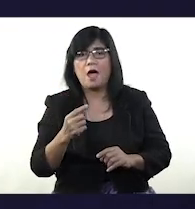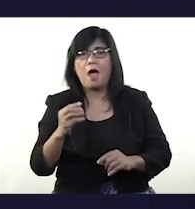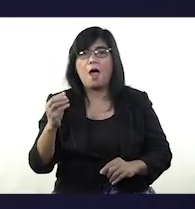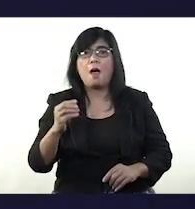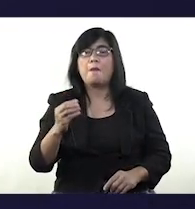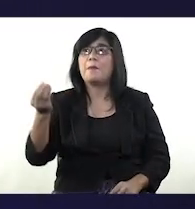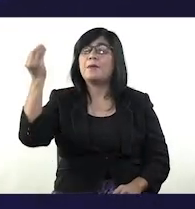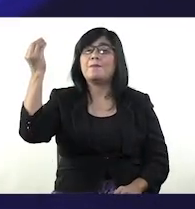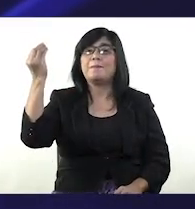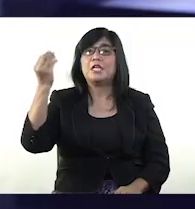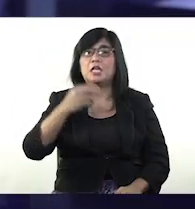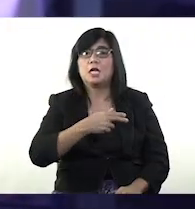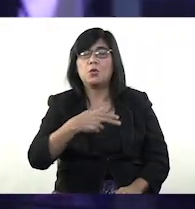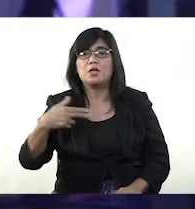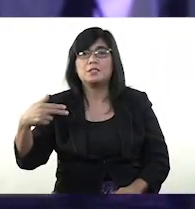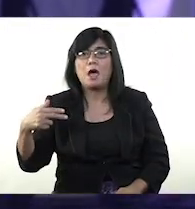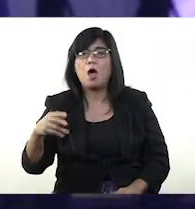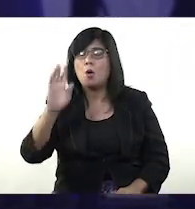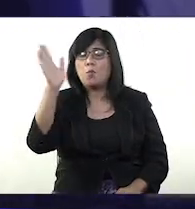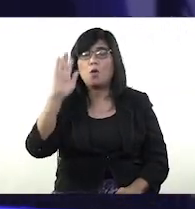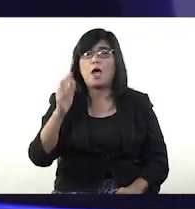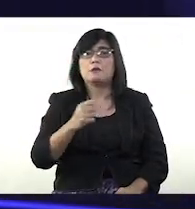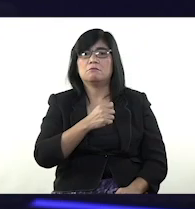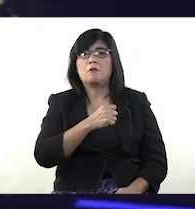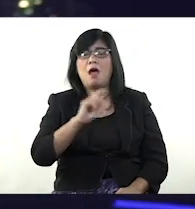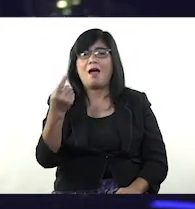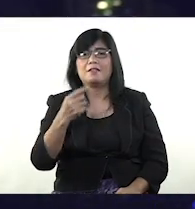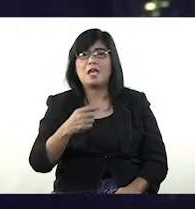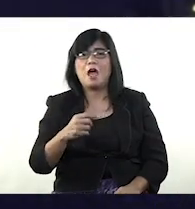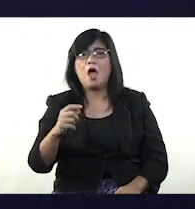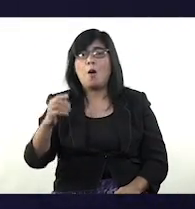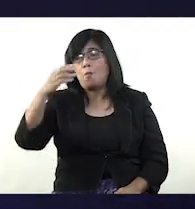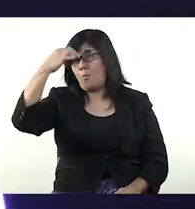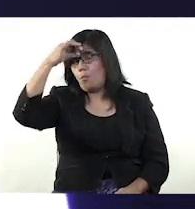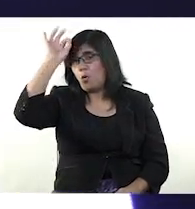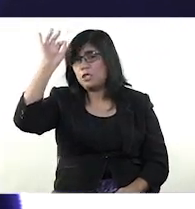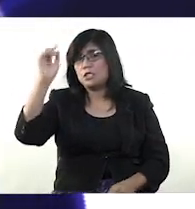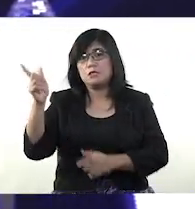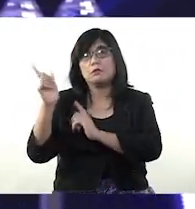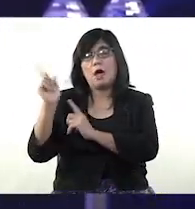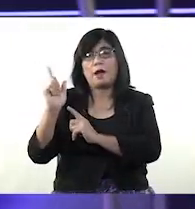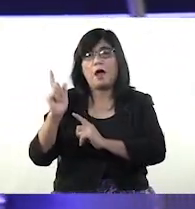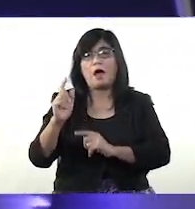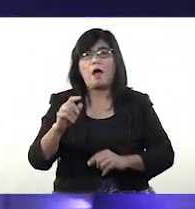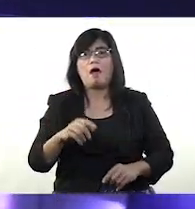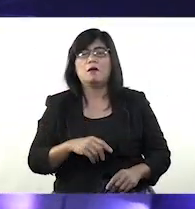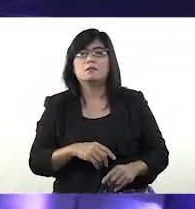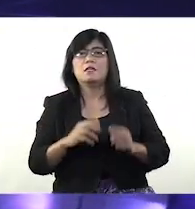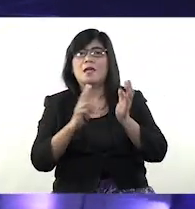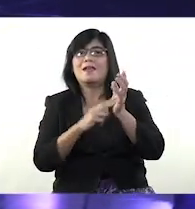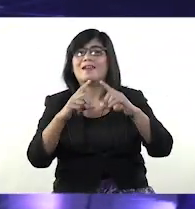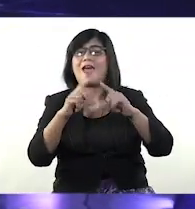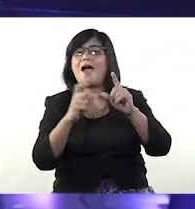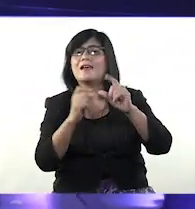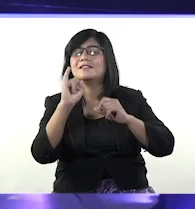pejabatnya nasib suatu bangsa bukan hanya ditentukan oleh polisi dan tentaranya nasib suatu bangsa bukan hanya ditentukan